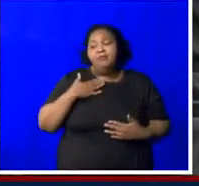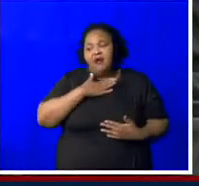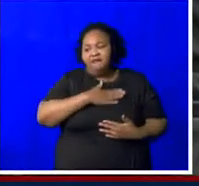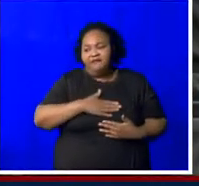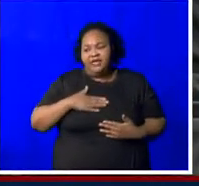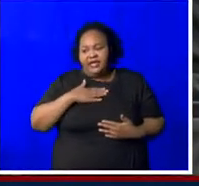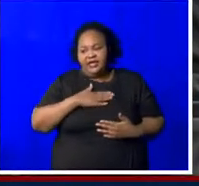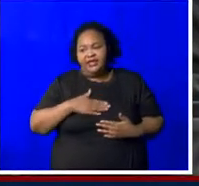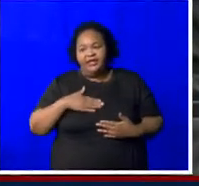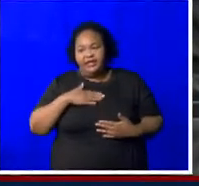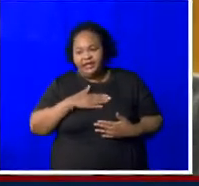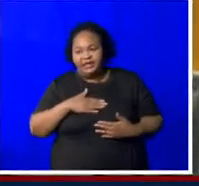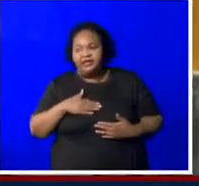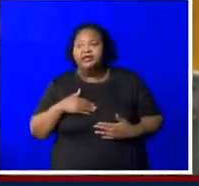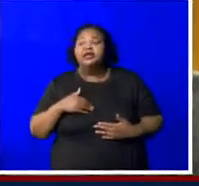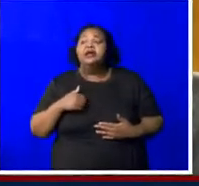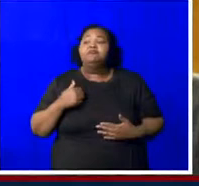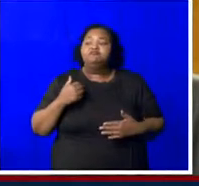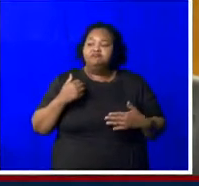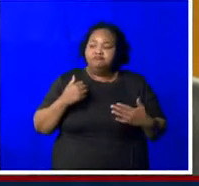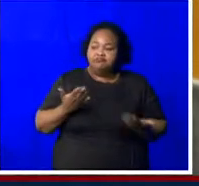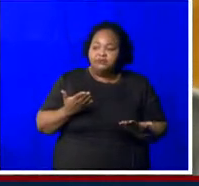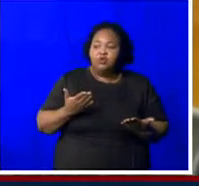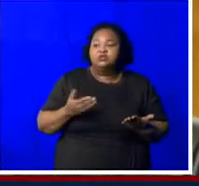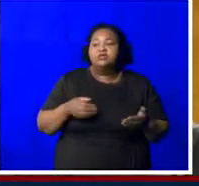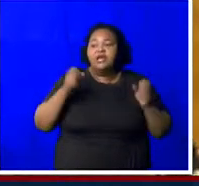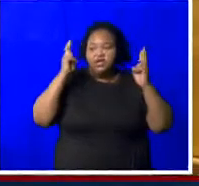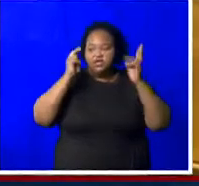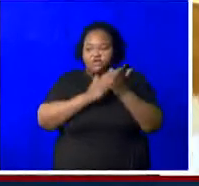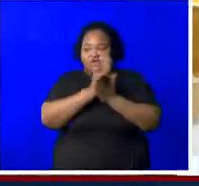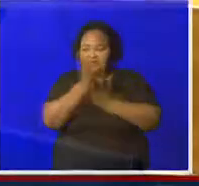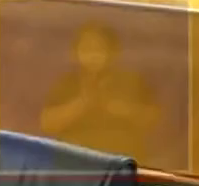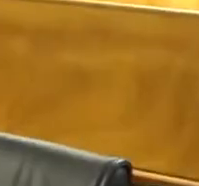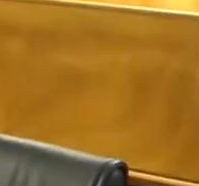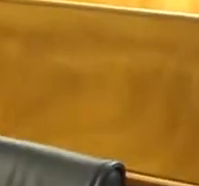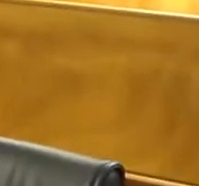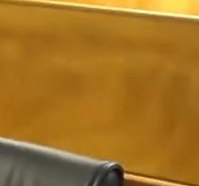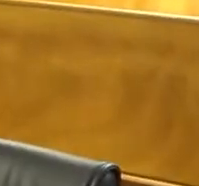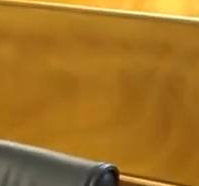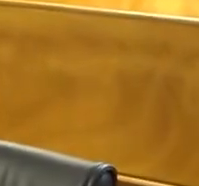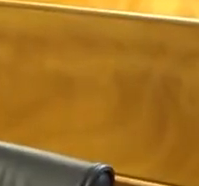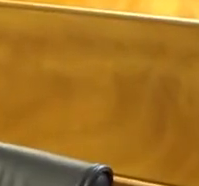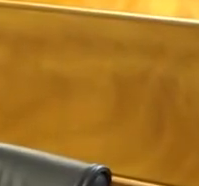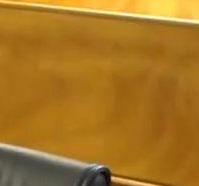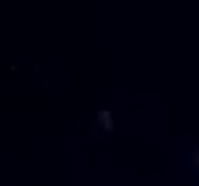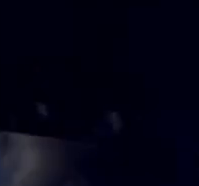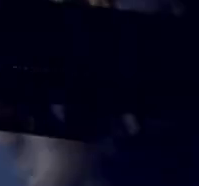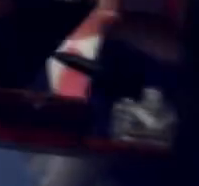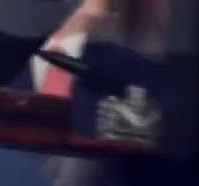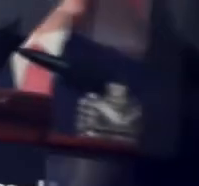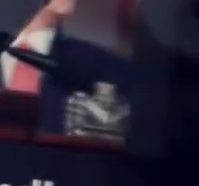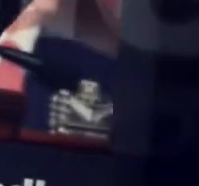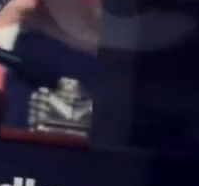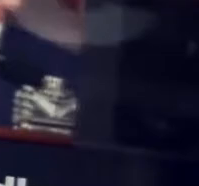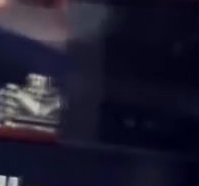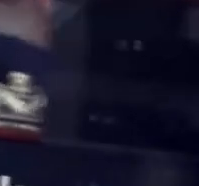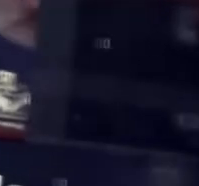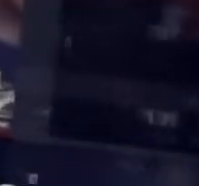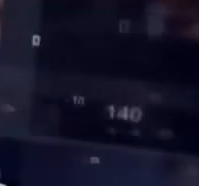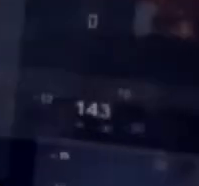letibhekiswe kubo eTindzabeni kubika Fortune Dlangamandla. Inathemba Shabangu Sisembabane.